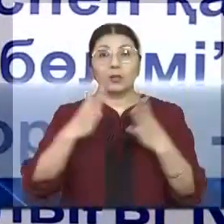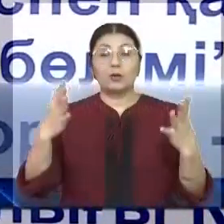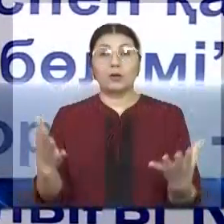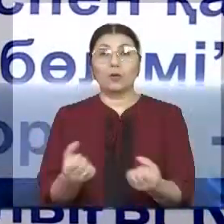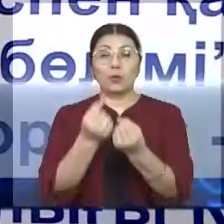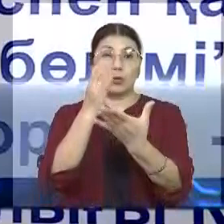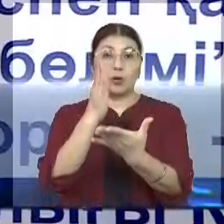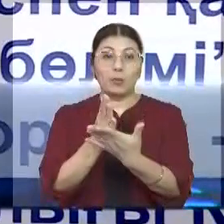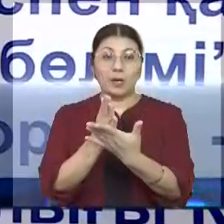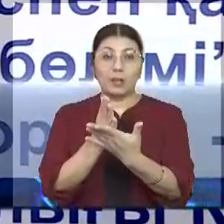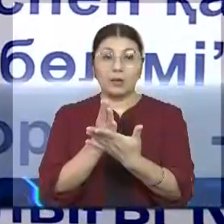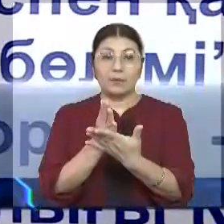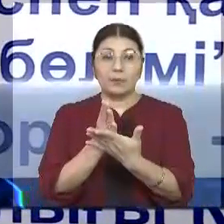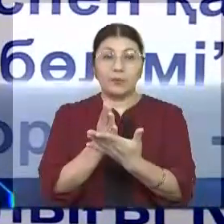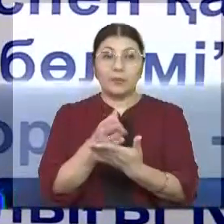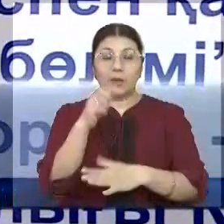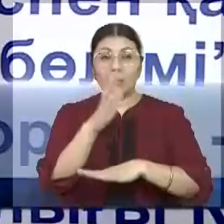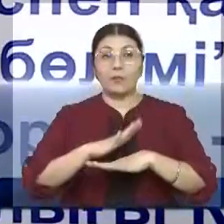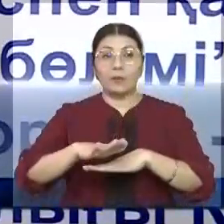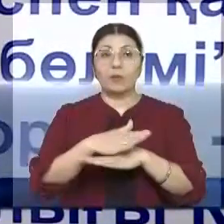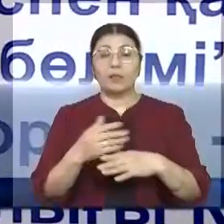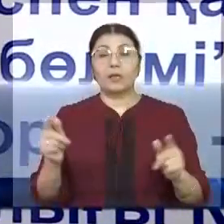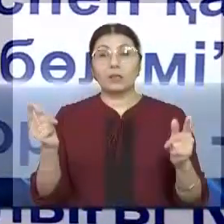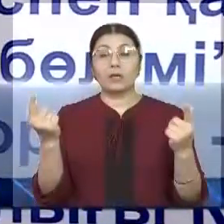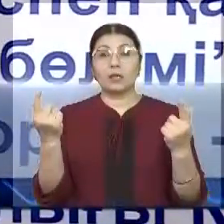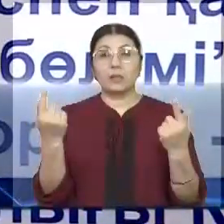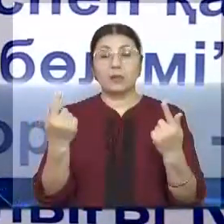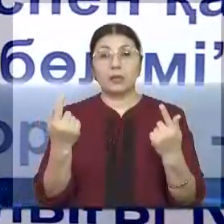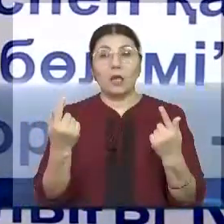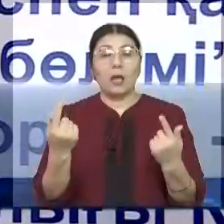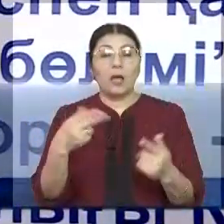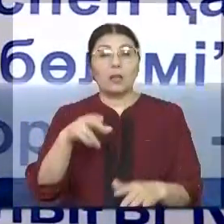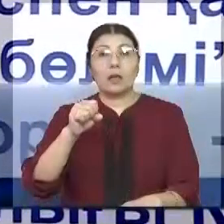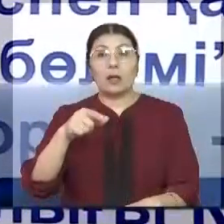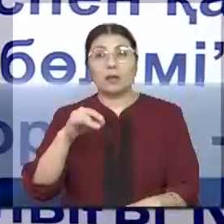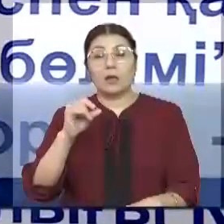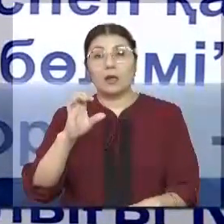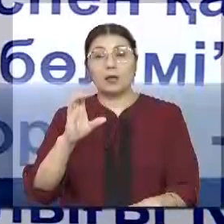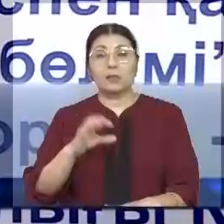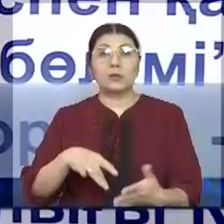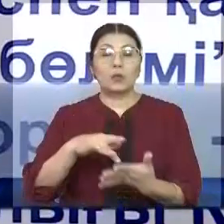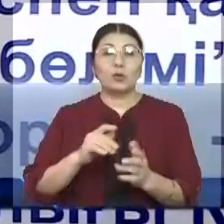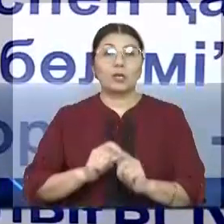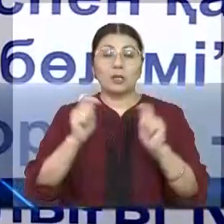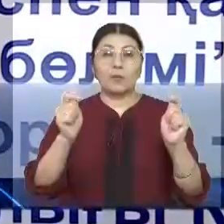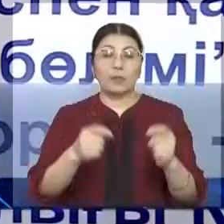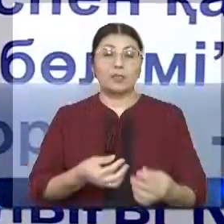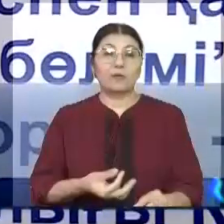бар. Міне, мемлекеттік дағдарыс орталықтары ашылғалы, оның ішінде